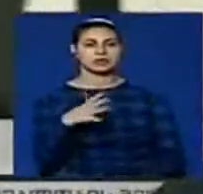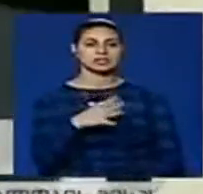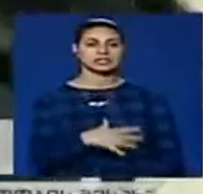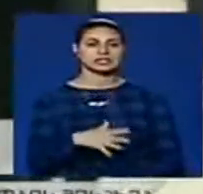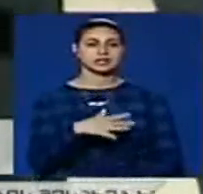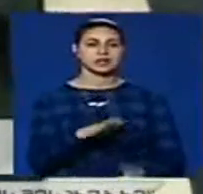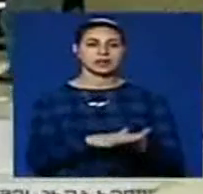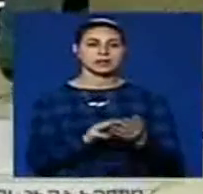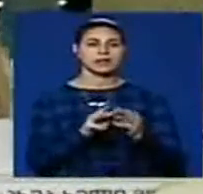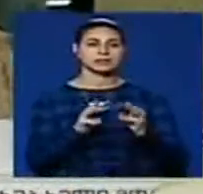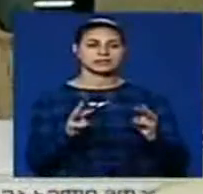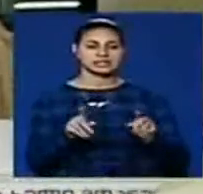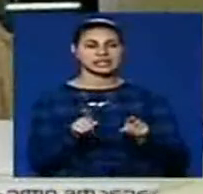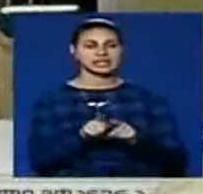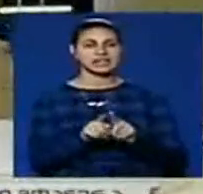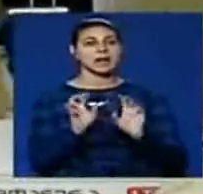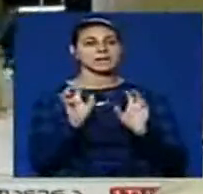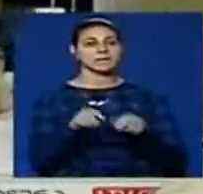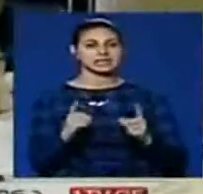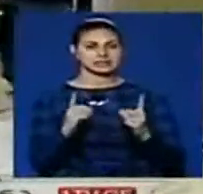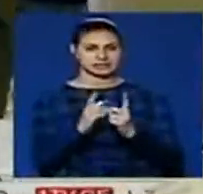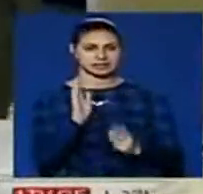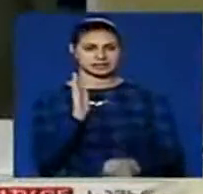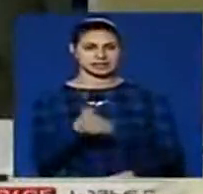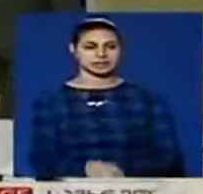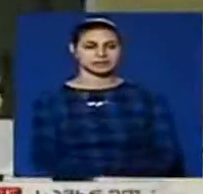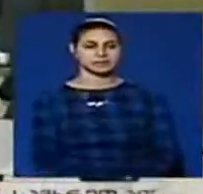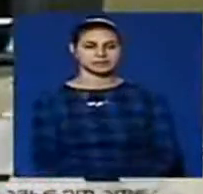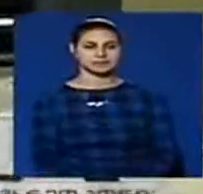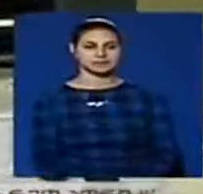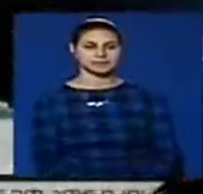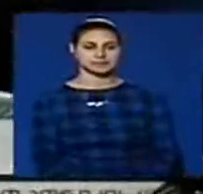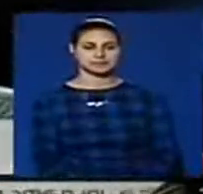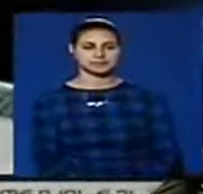საქართველოს პრემიერ-მინისტრთან, ასევე პრეზიდენტთანაც.